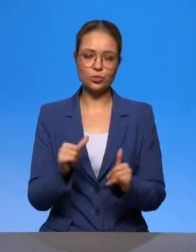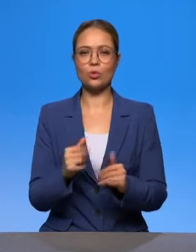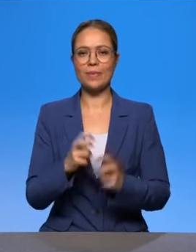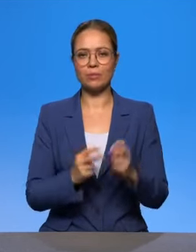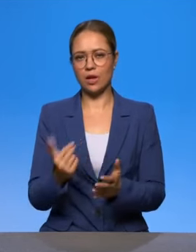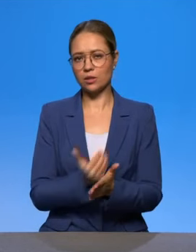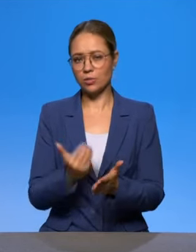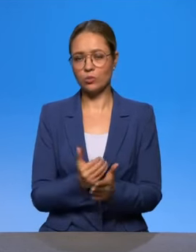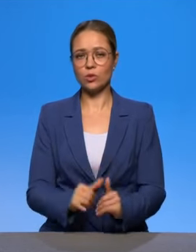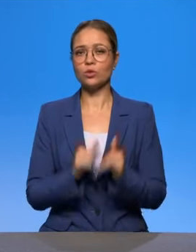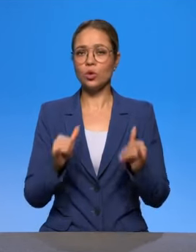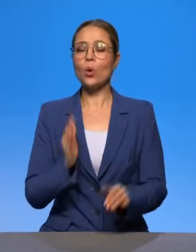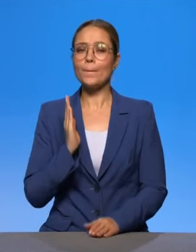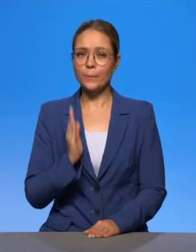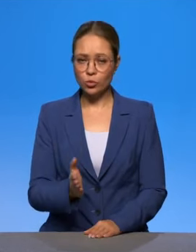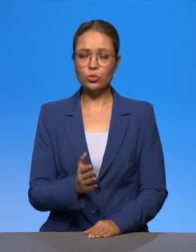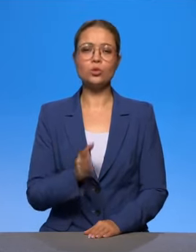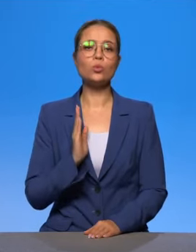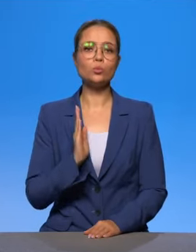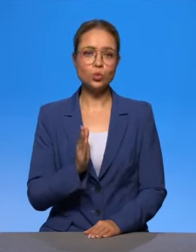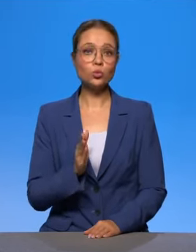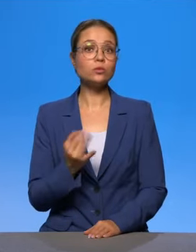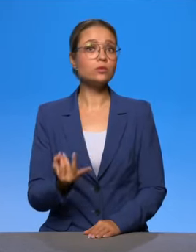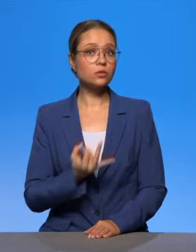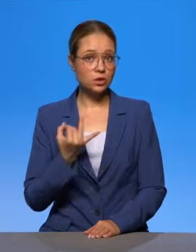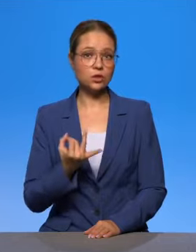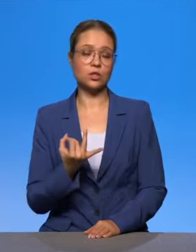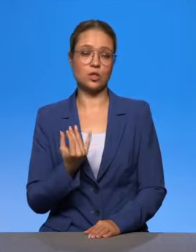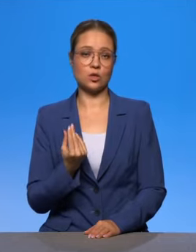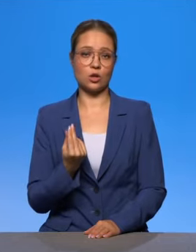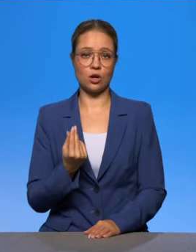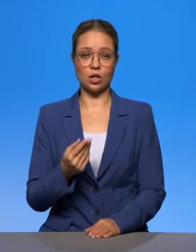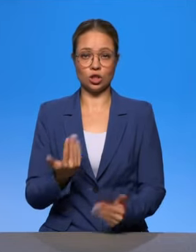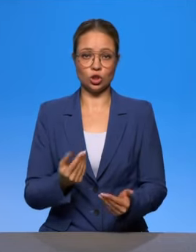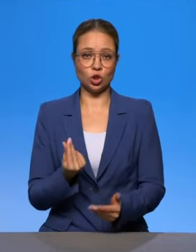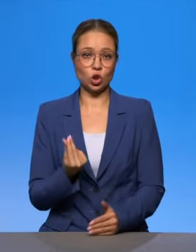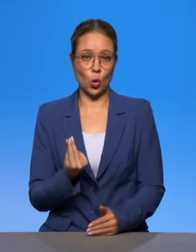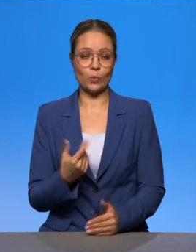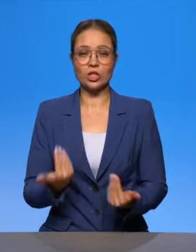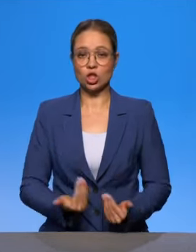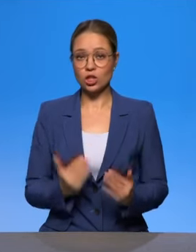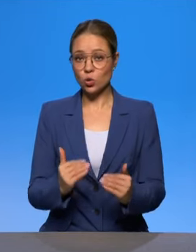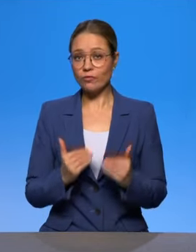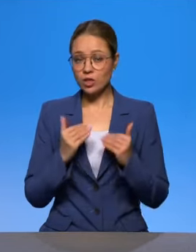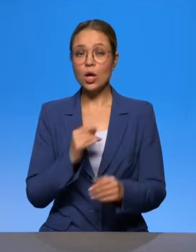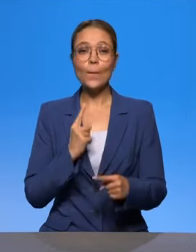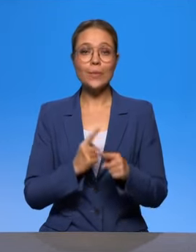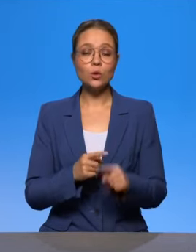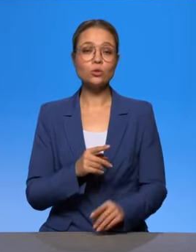будут заинтересованы в увеличении стоимости жизни. Плюс нужно, чтобы люди